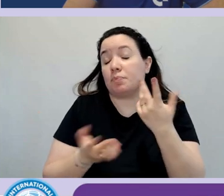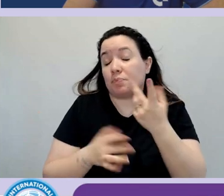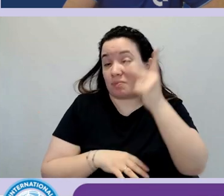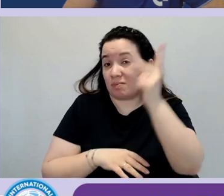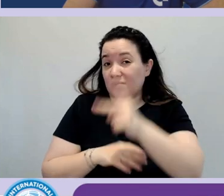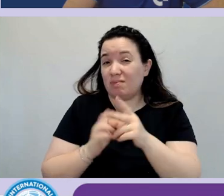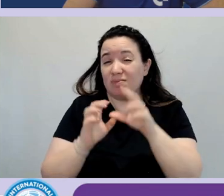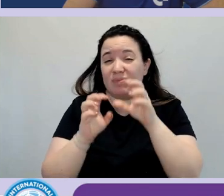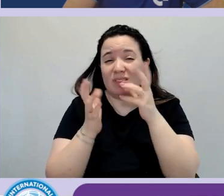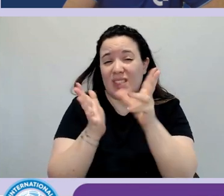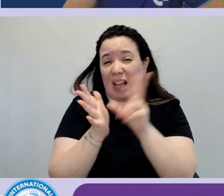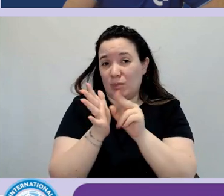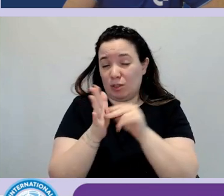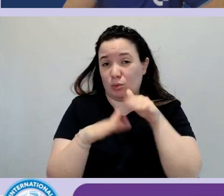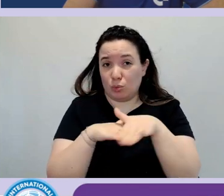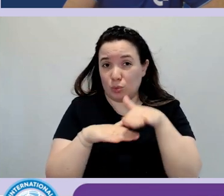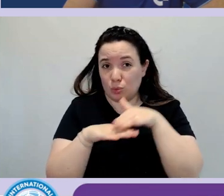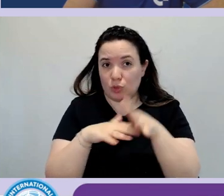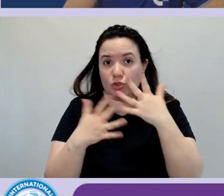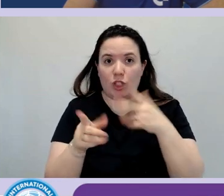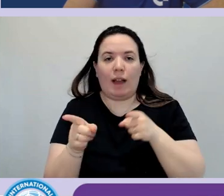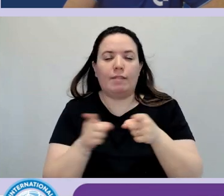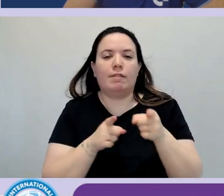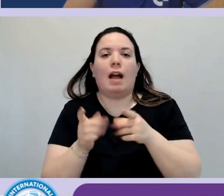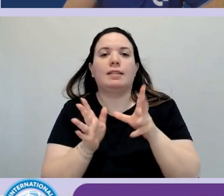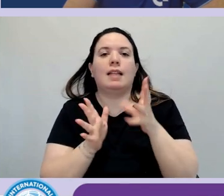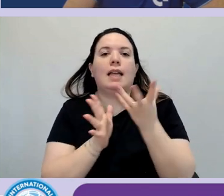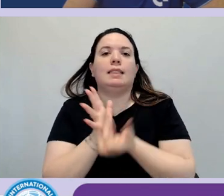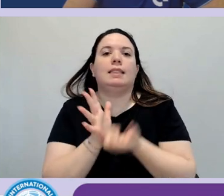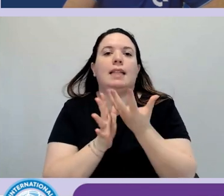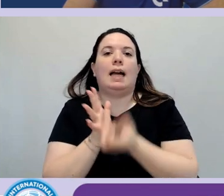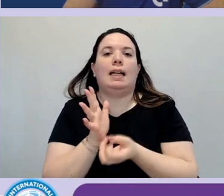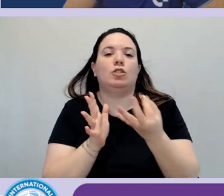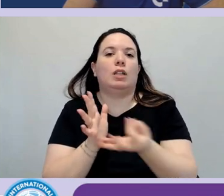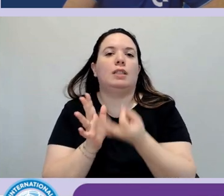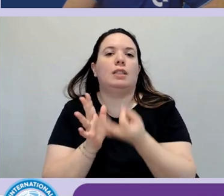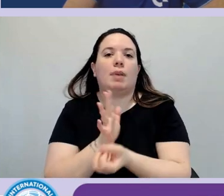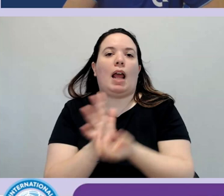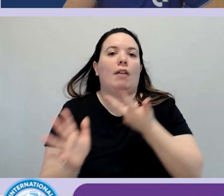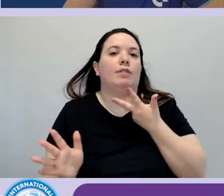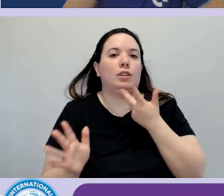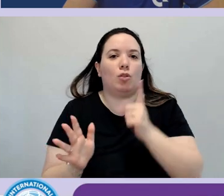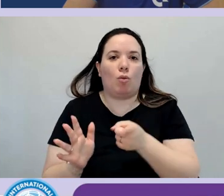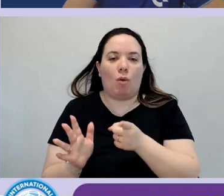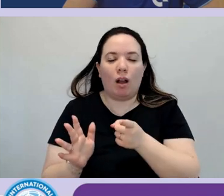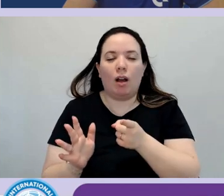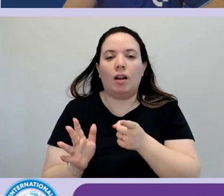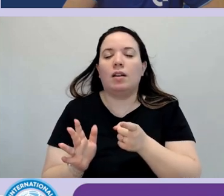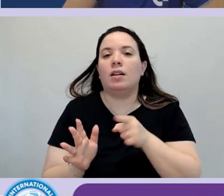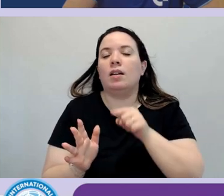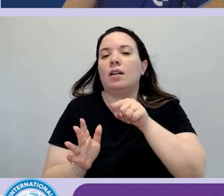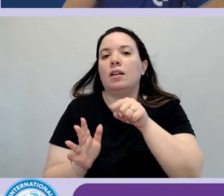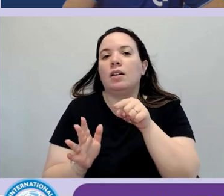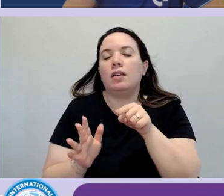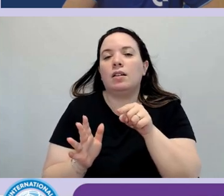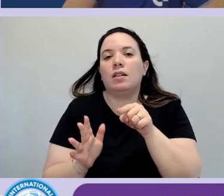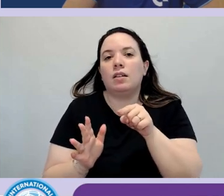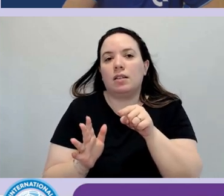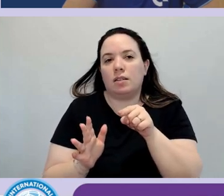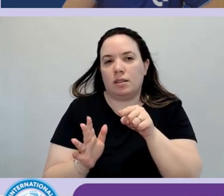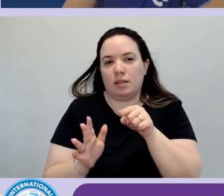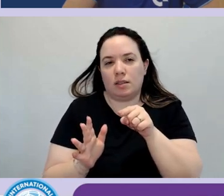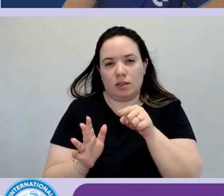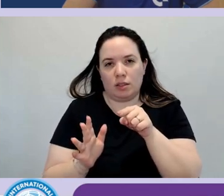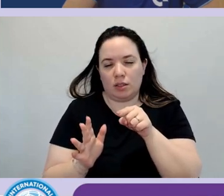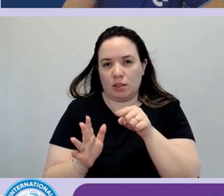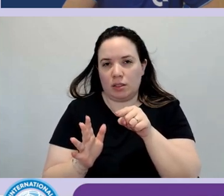quando si utilizzano queste app già in fase di installazione C'è sempre un disclaimer che sta a indicare che